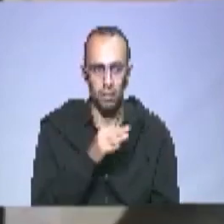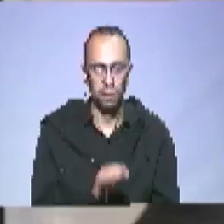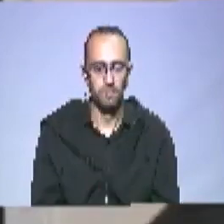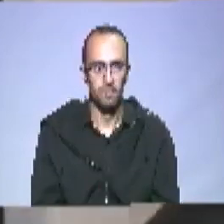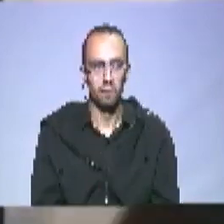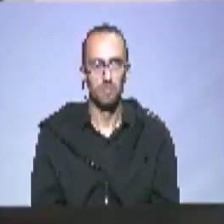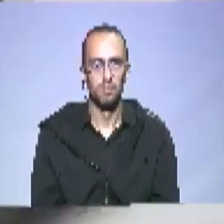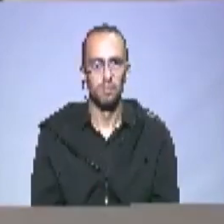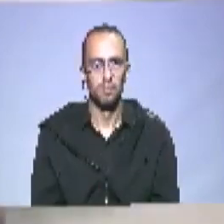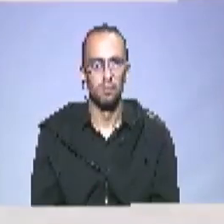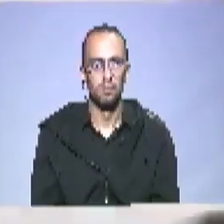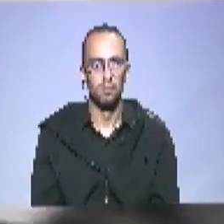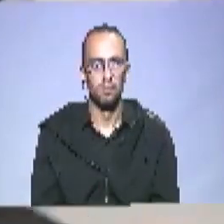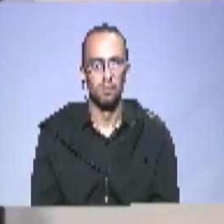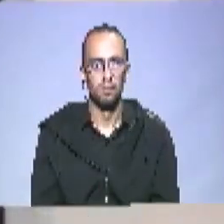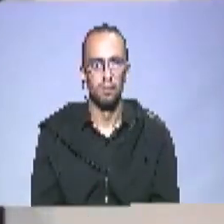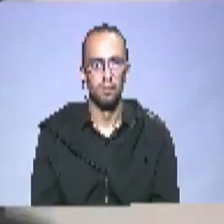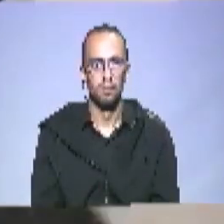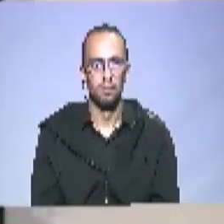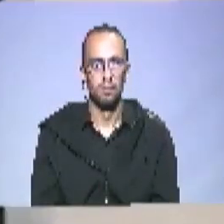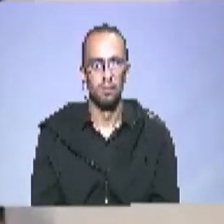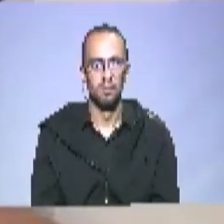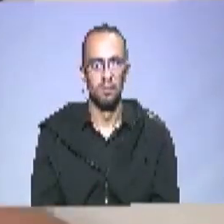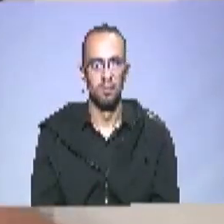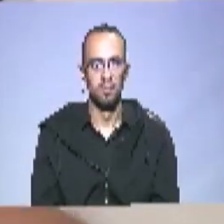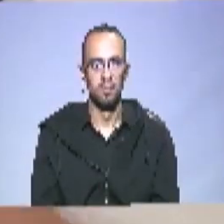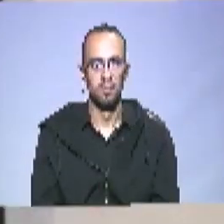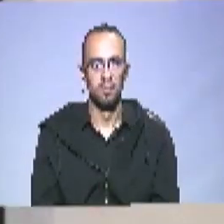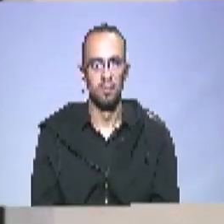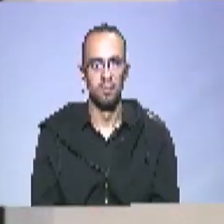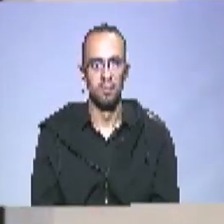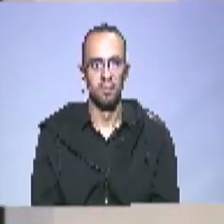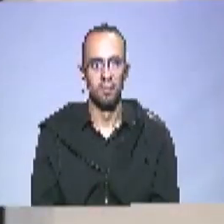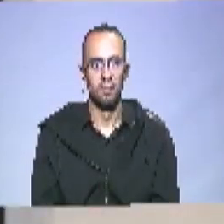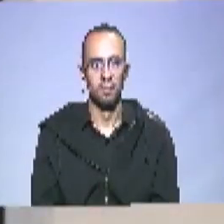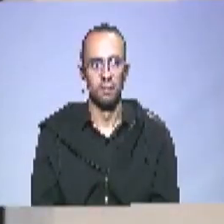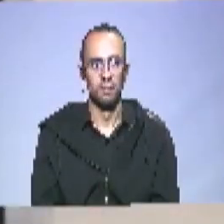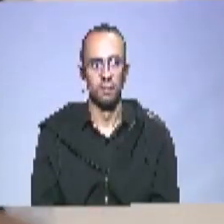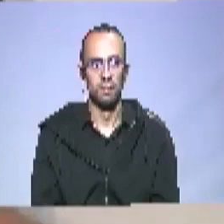معانا الجلاش تاني كده من فوق، نعيد تاني الطبقات.